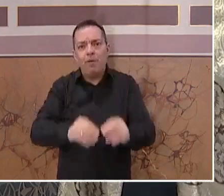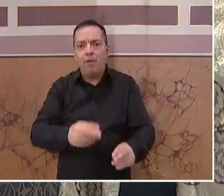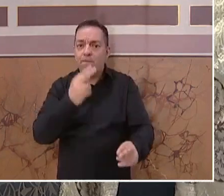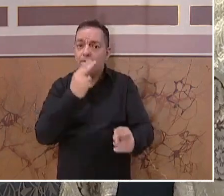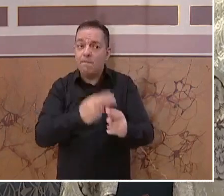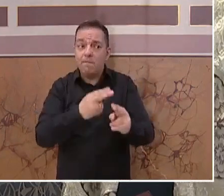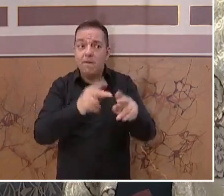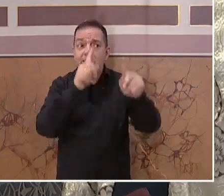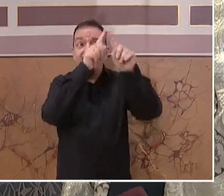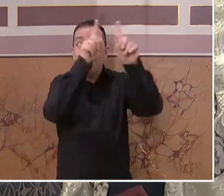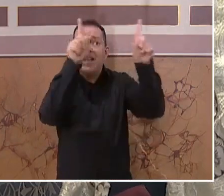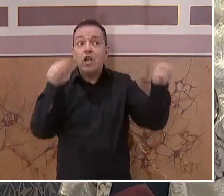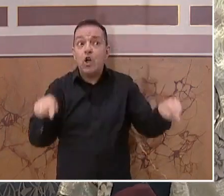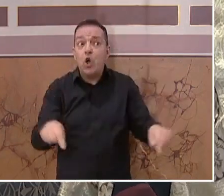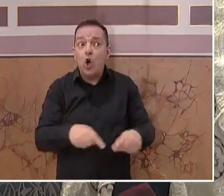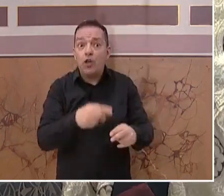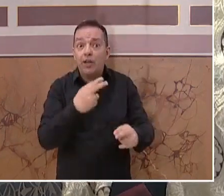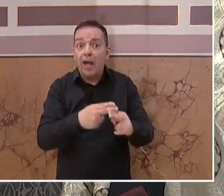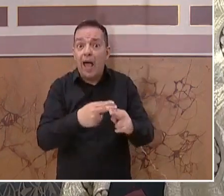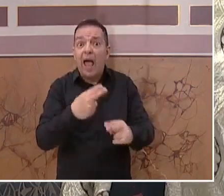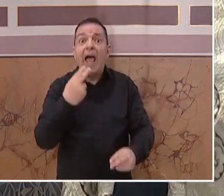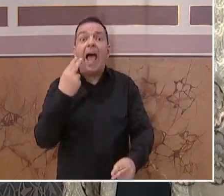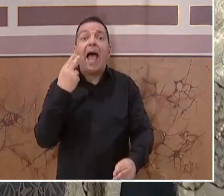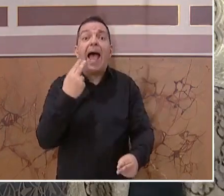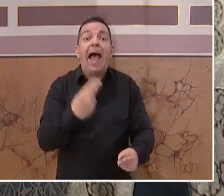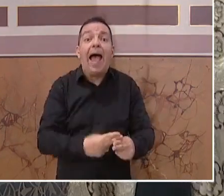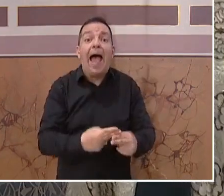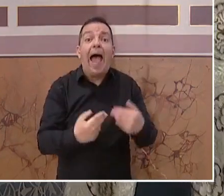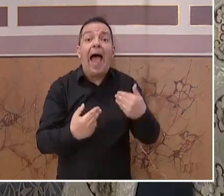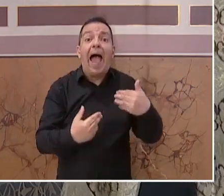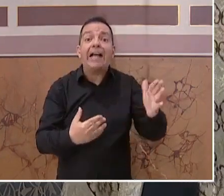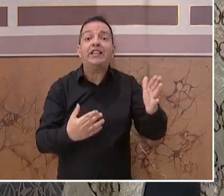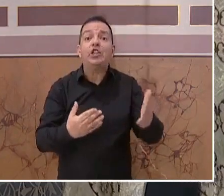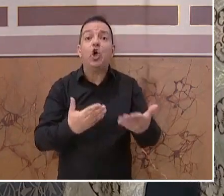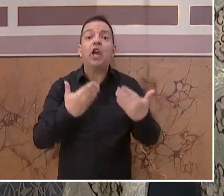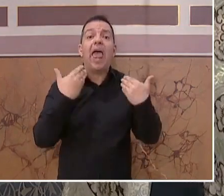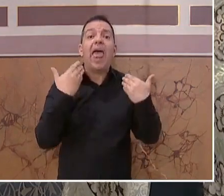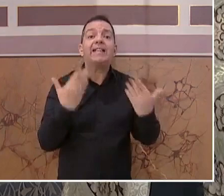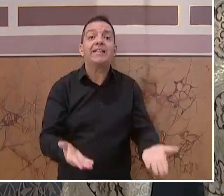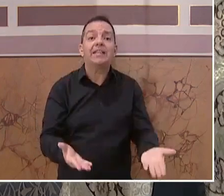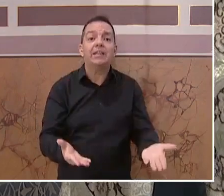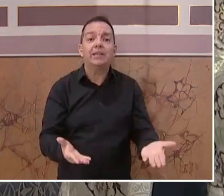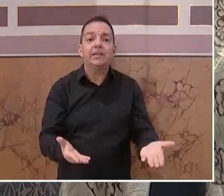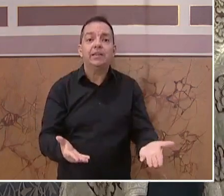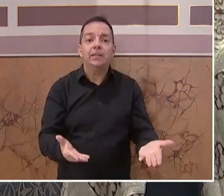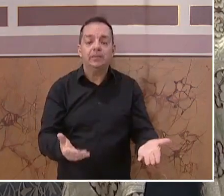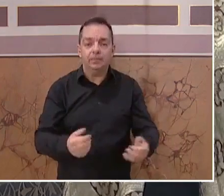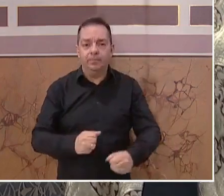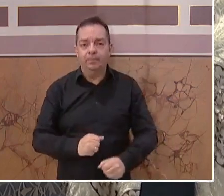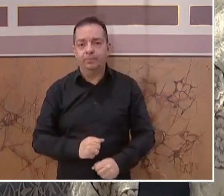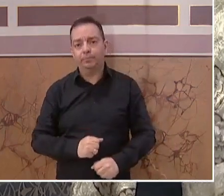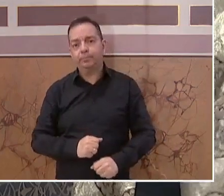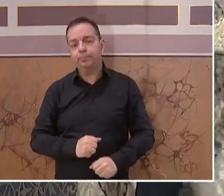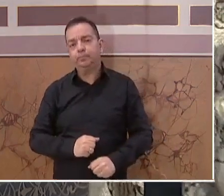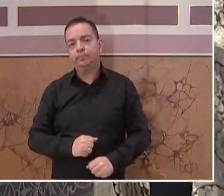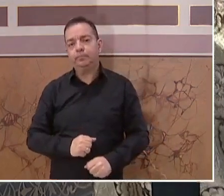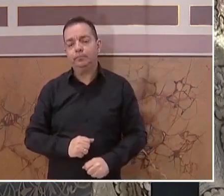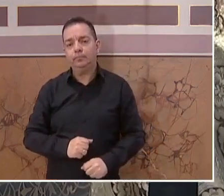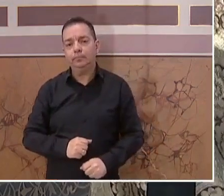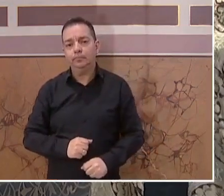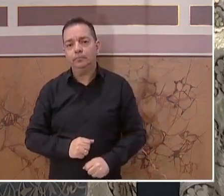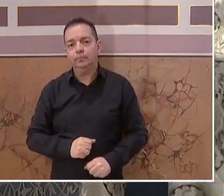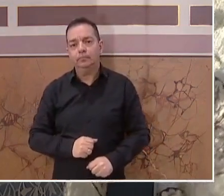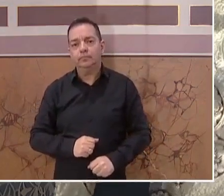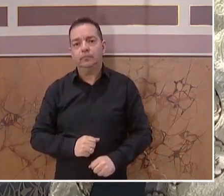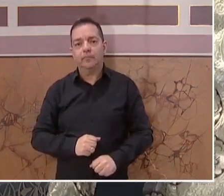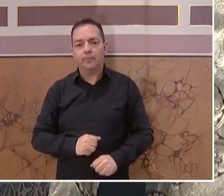της του Άξιον Εστί, ας υπογραμμίσουμε ότι η αλήθεια